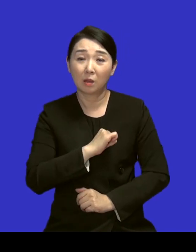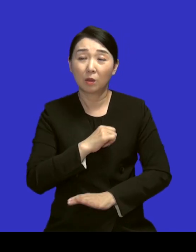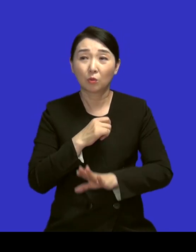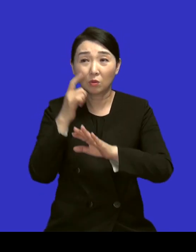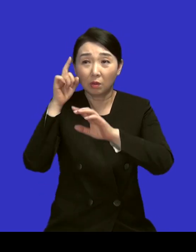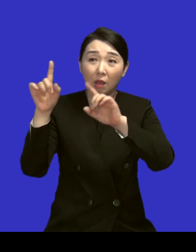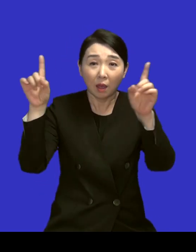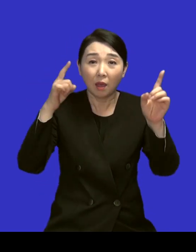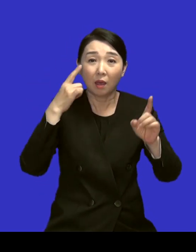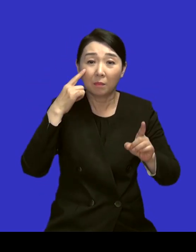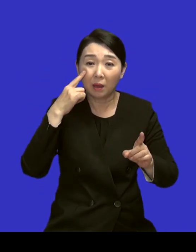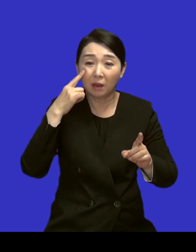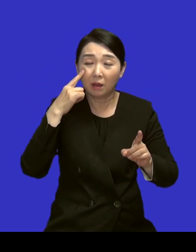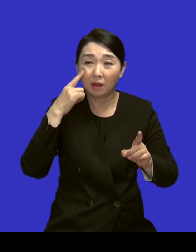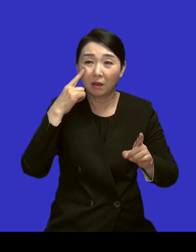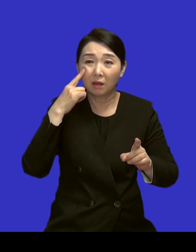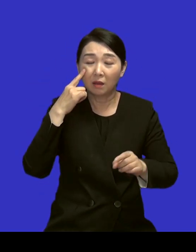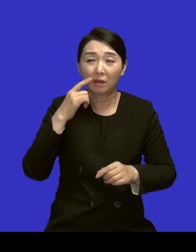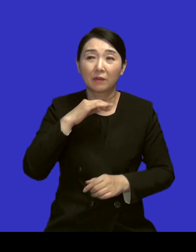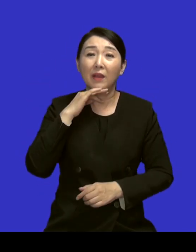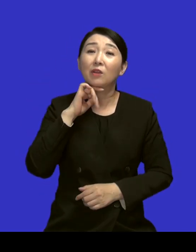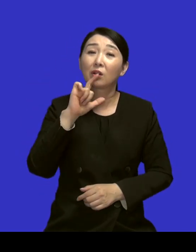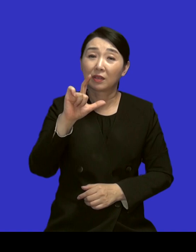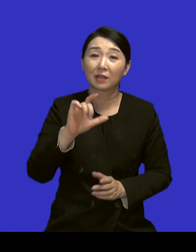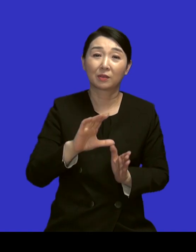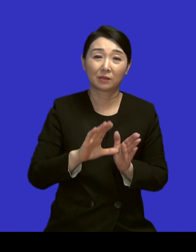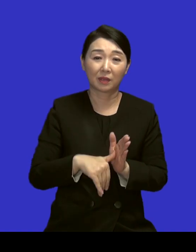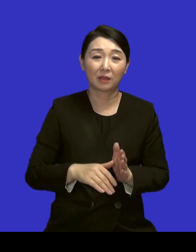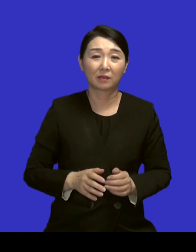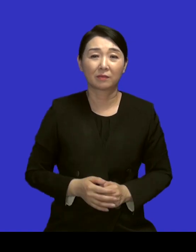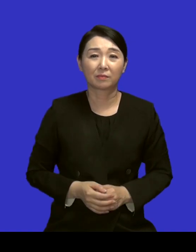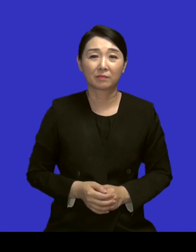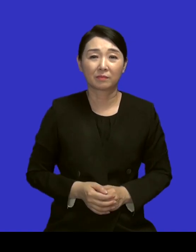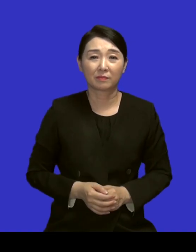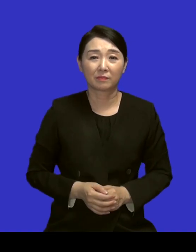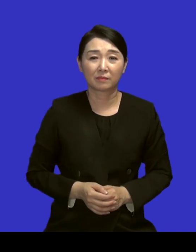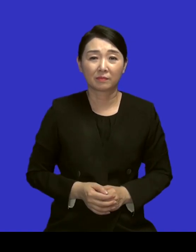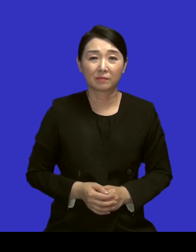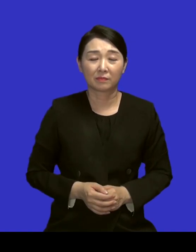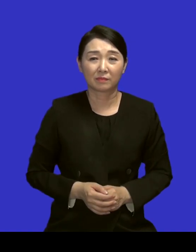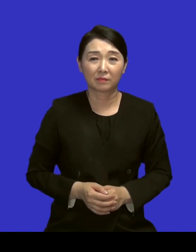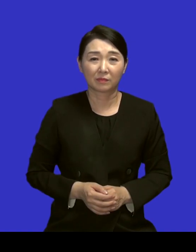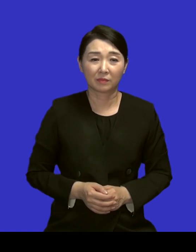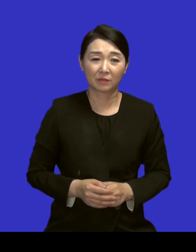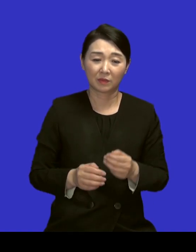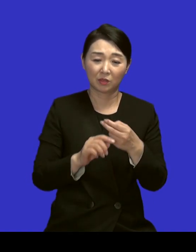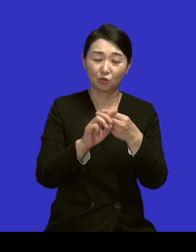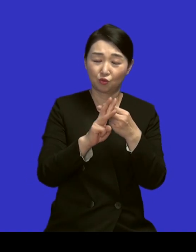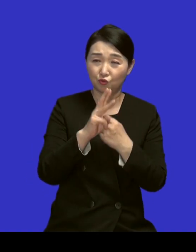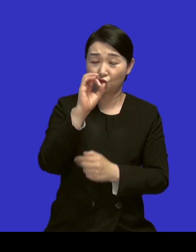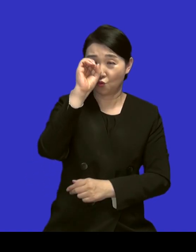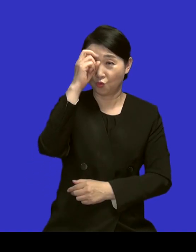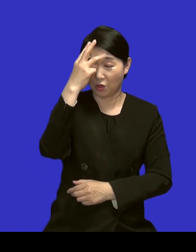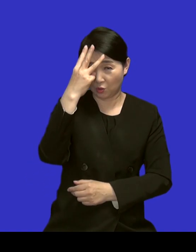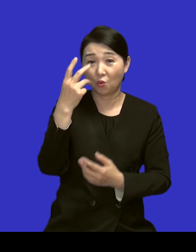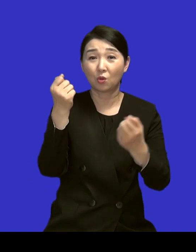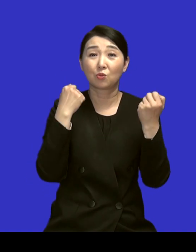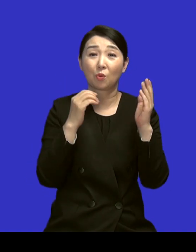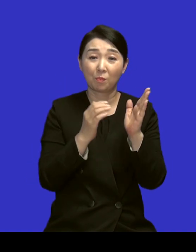제가 15살 겨울이 되던 해에 이제 중고등학교를 다 졸업을 하고 검정고시로.